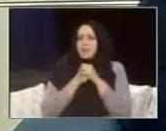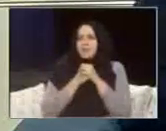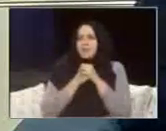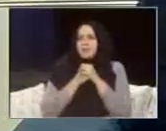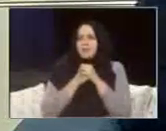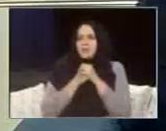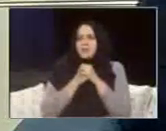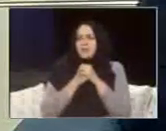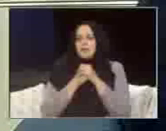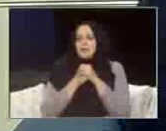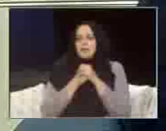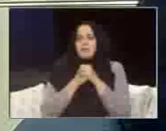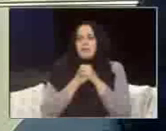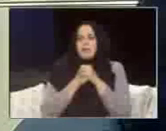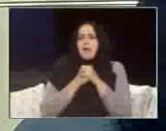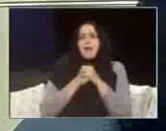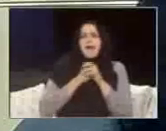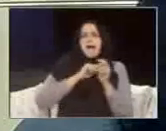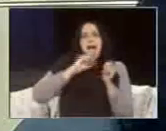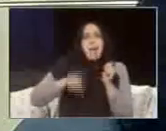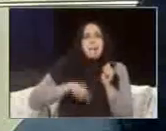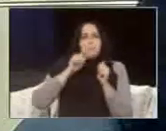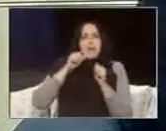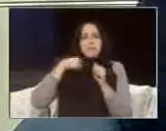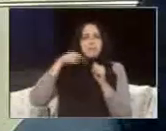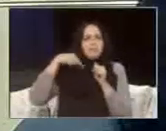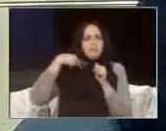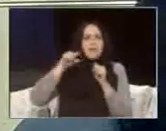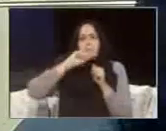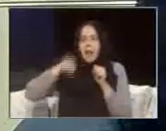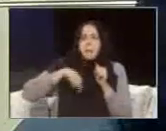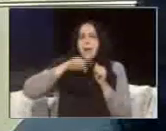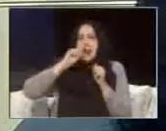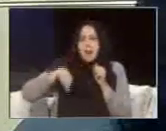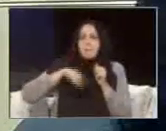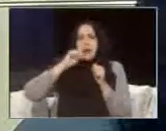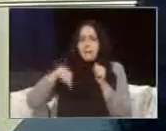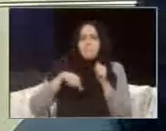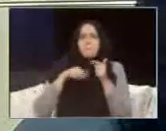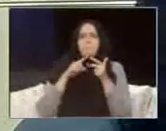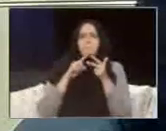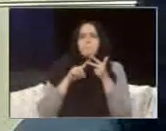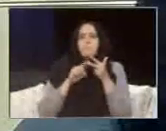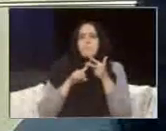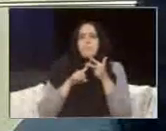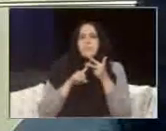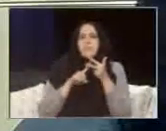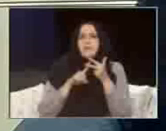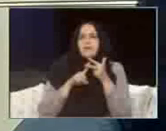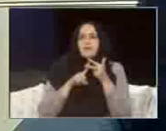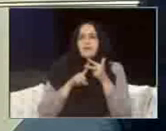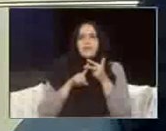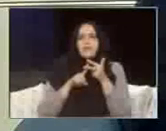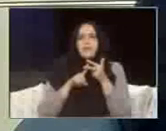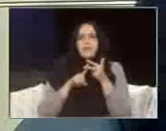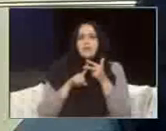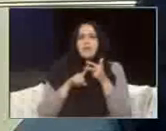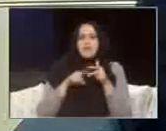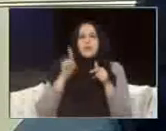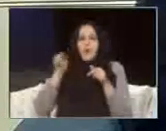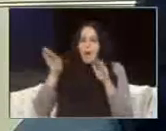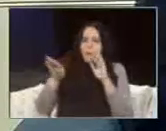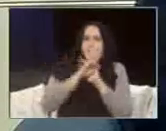ثلاث مرات وهو غاضب قال لي بن حرام بن حرام بن حرام وتحرم عليا بالزول ثم ما